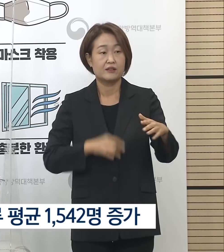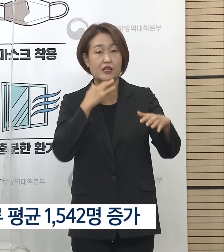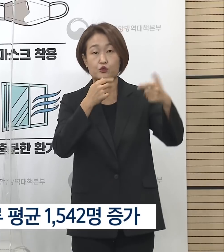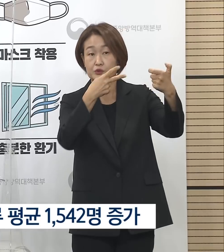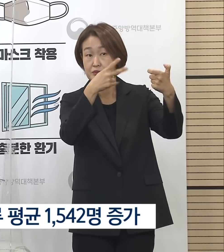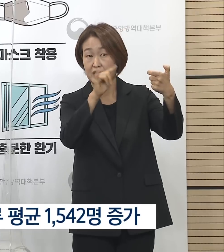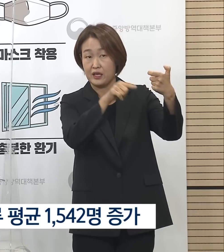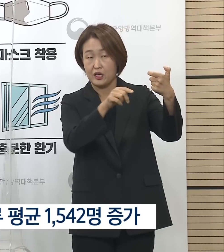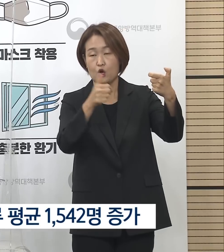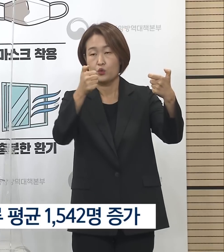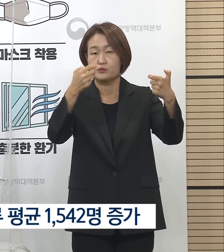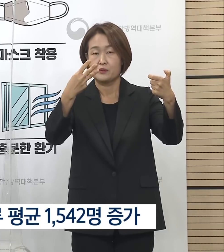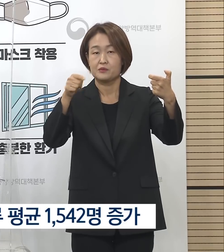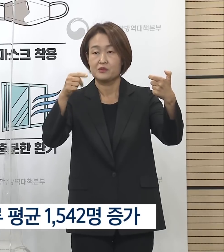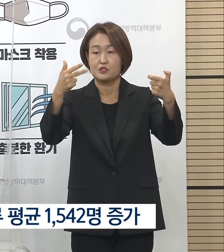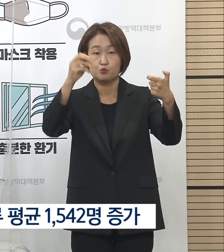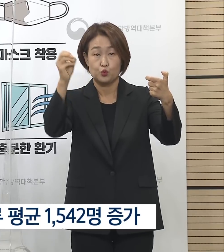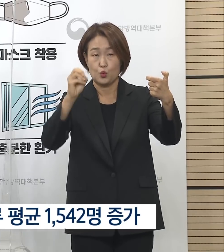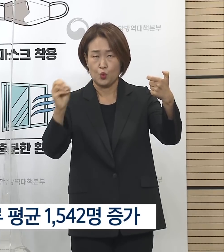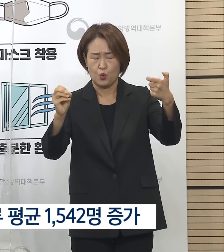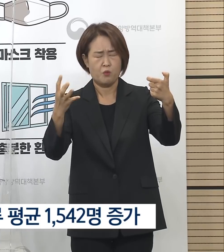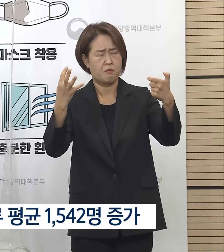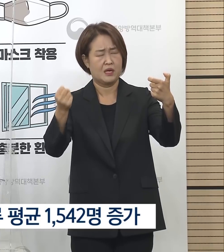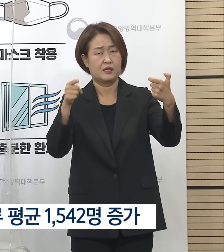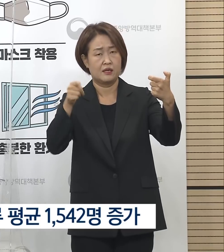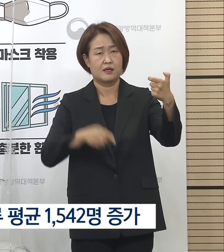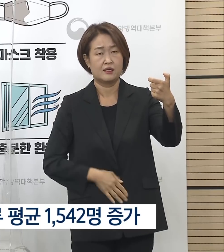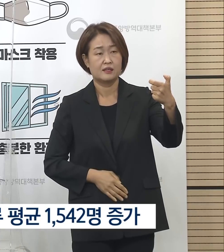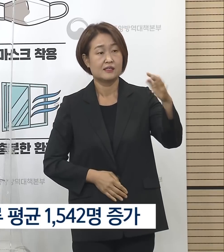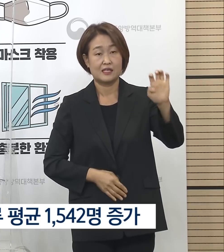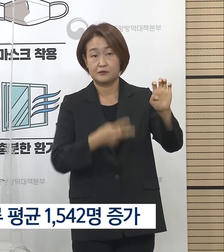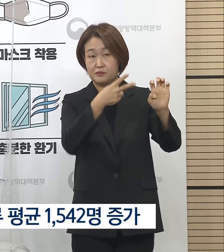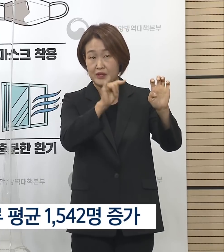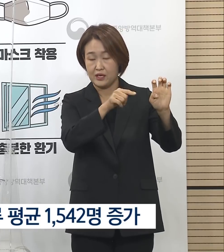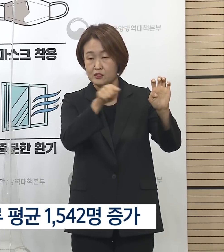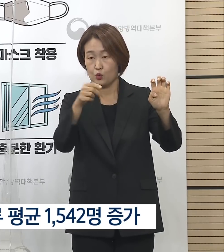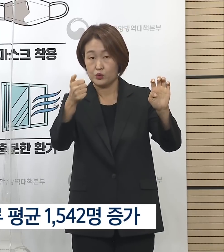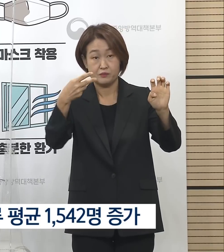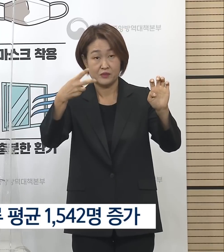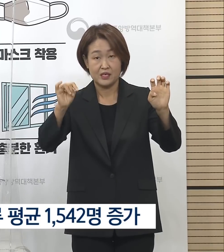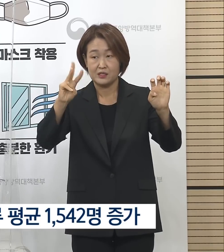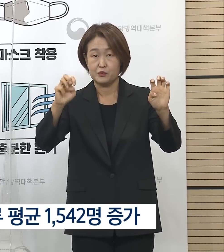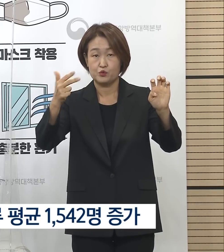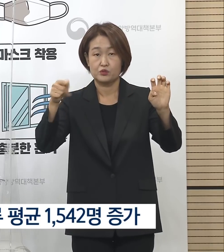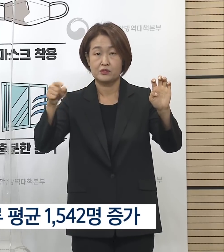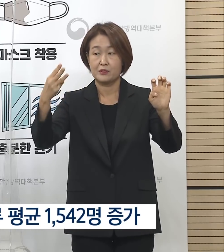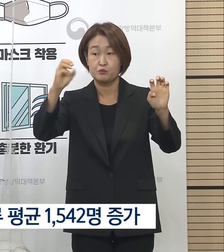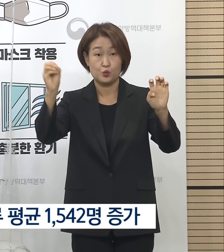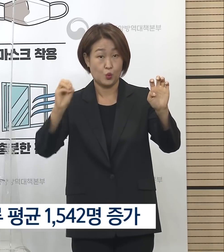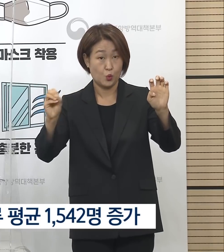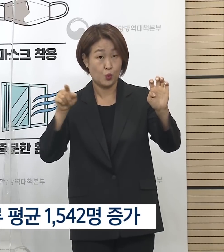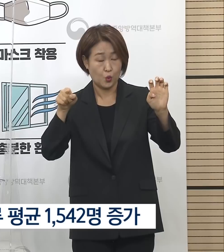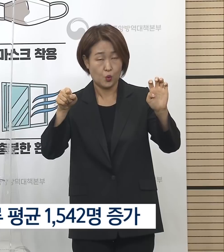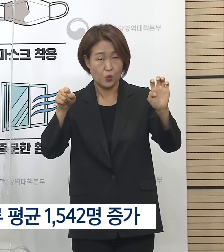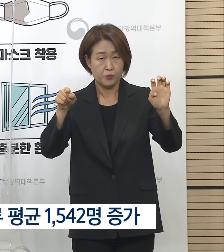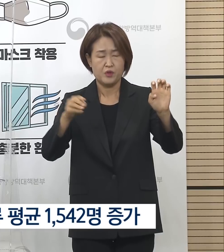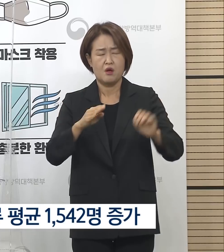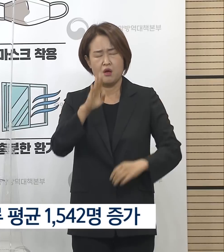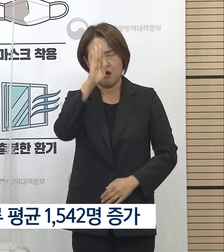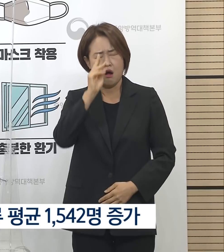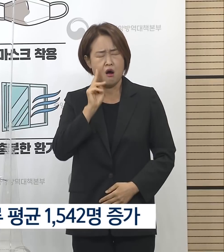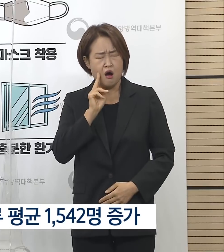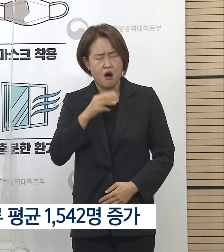60대 이상이 53.7%로 많았고 그 다음에 40대에서 50대가 36.3%로